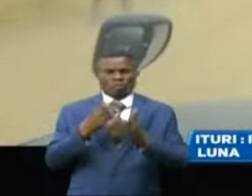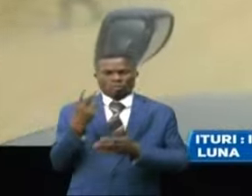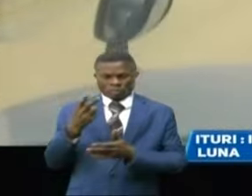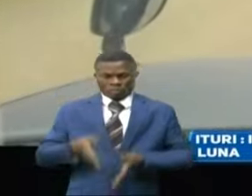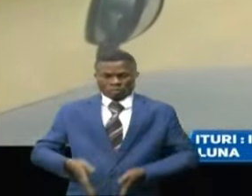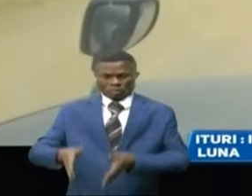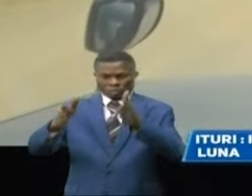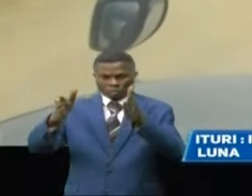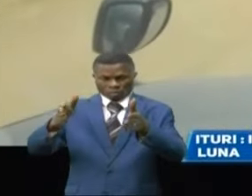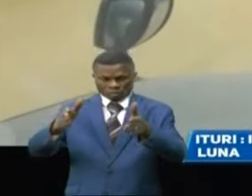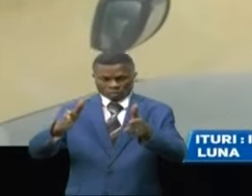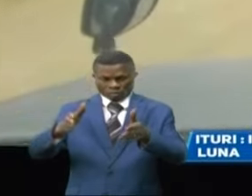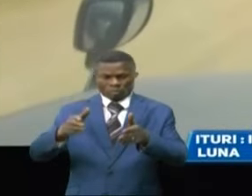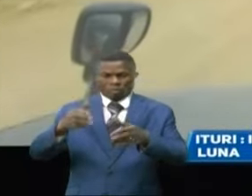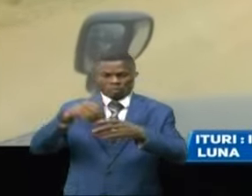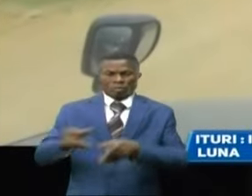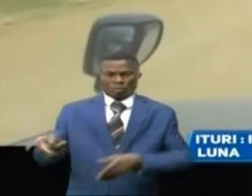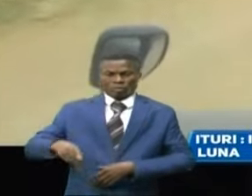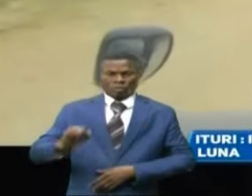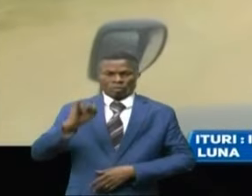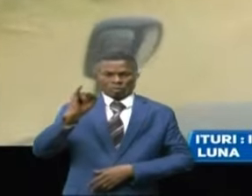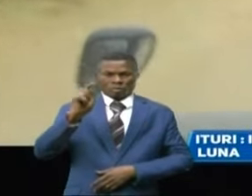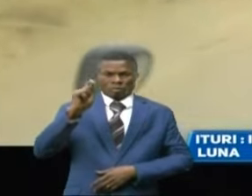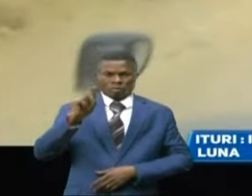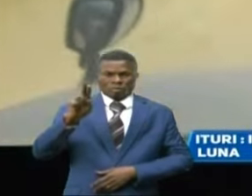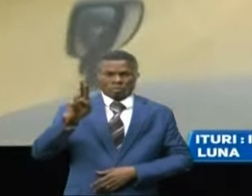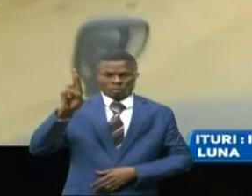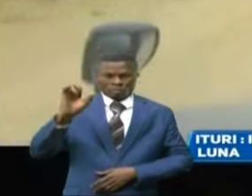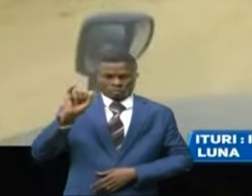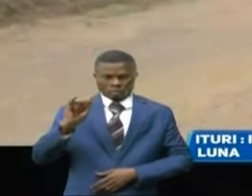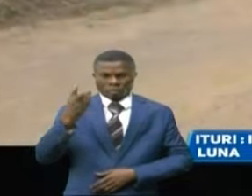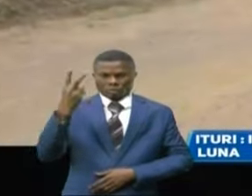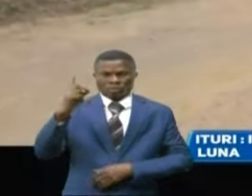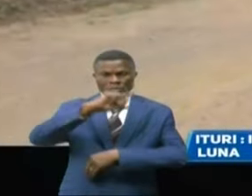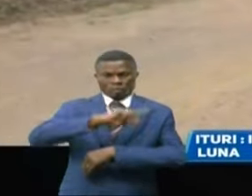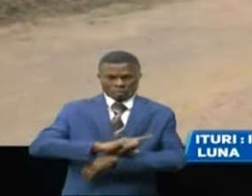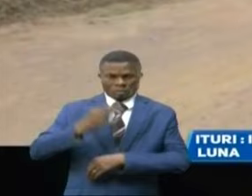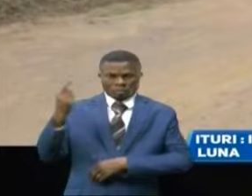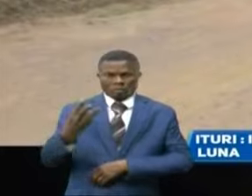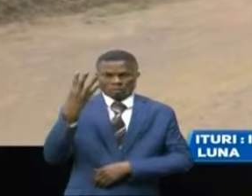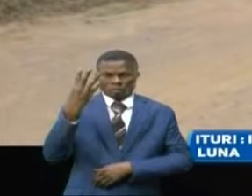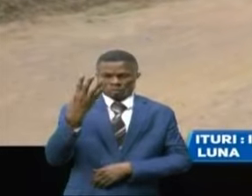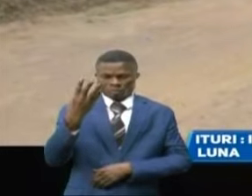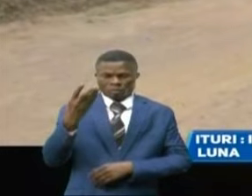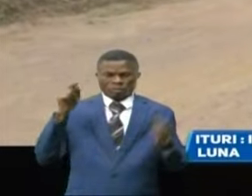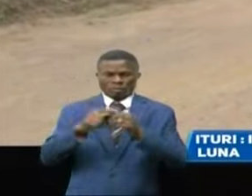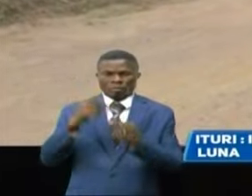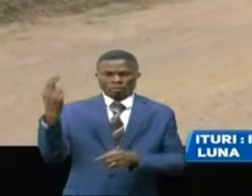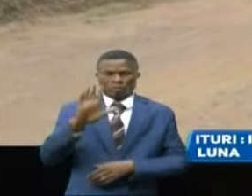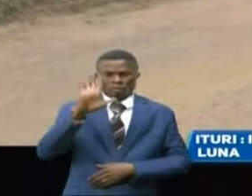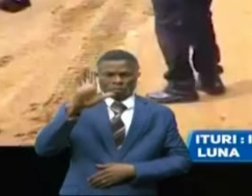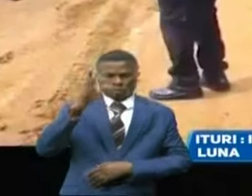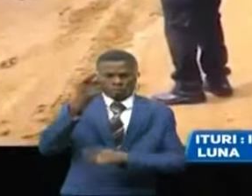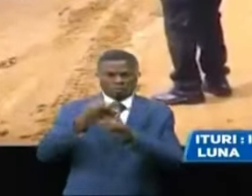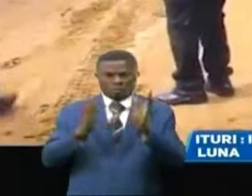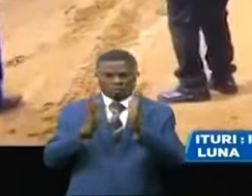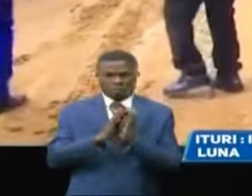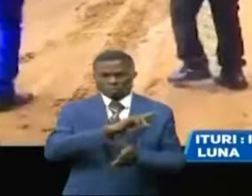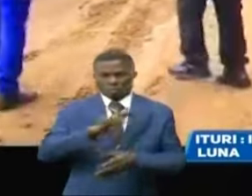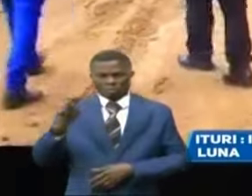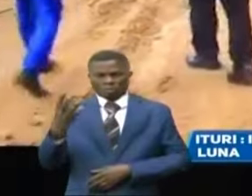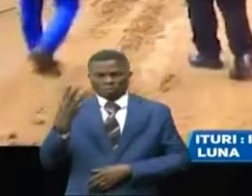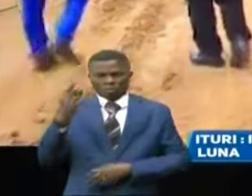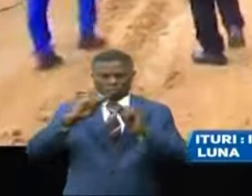routiers sur l'ensemble de la province de l'Ituri. Durant deux jours, soit du 24 au 25 octobre 2023, une équipe